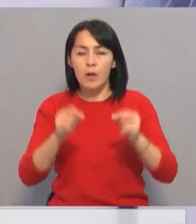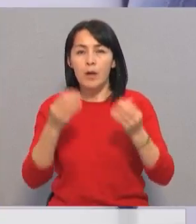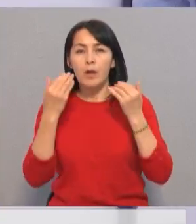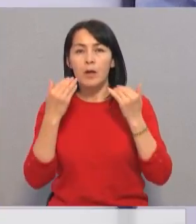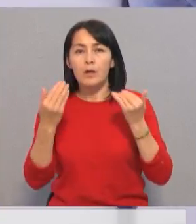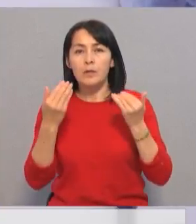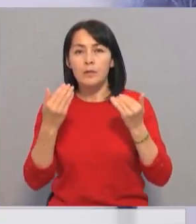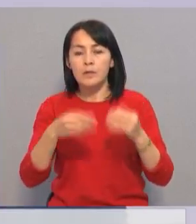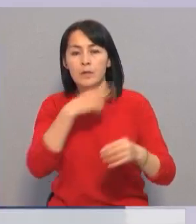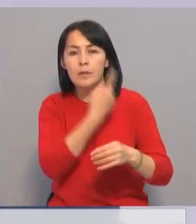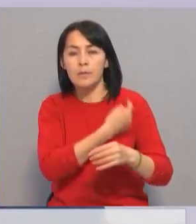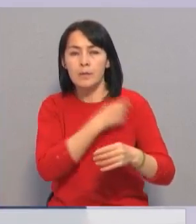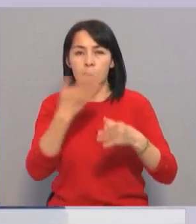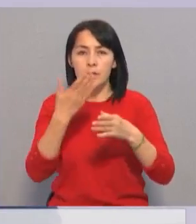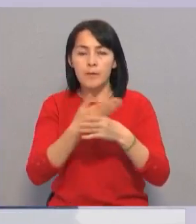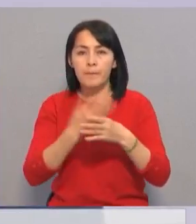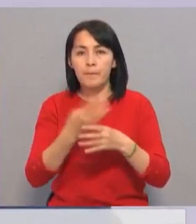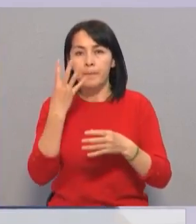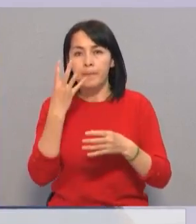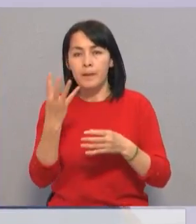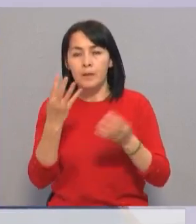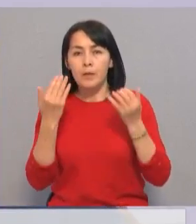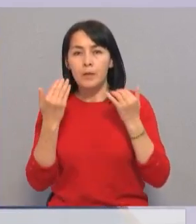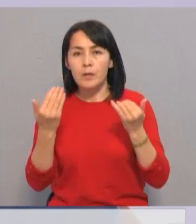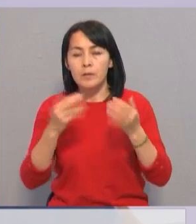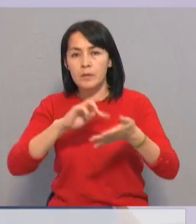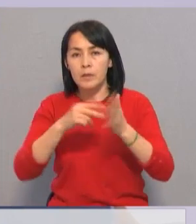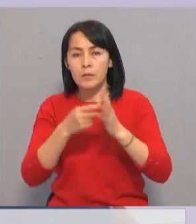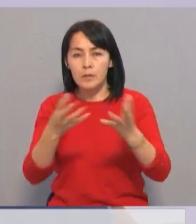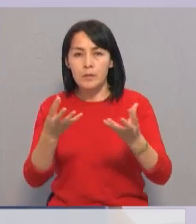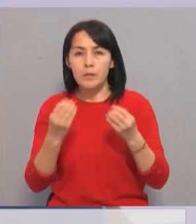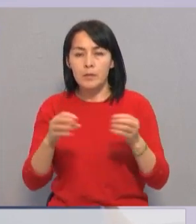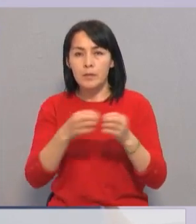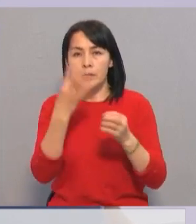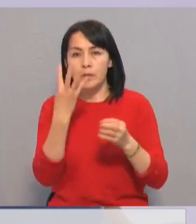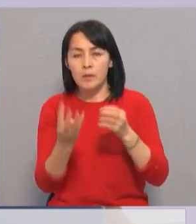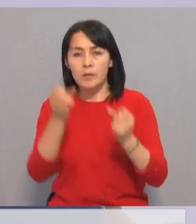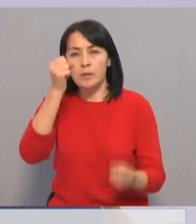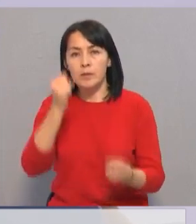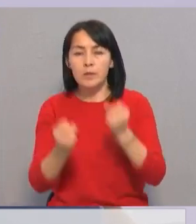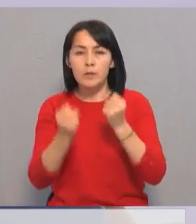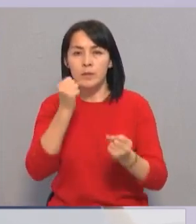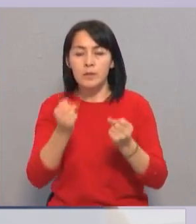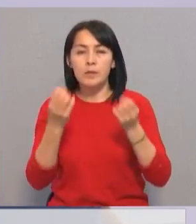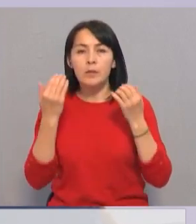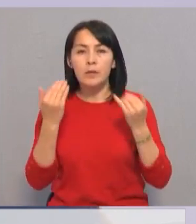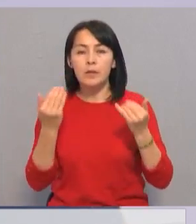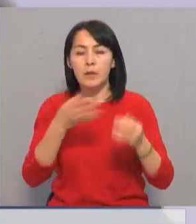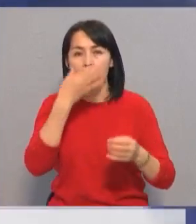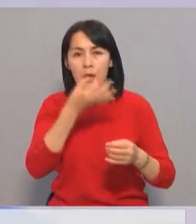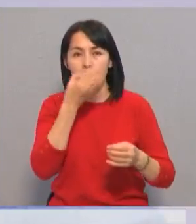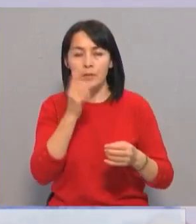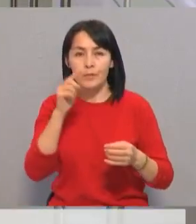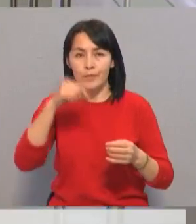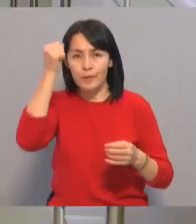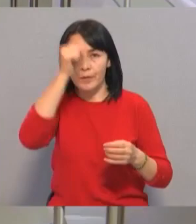оказывающих неотложную медицинскую помощь четвертой категории, планируется приобрести 14 единиц автотранспорта. Отметим, что